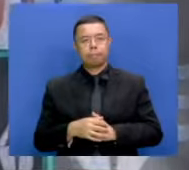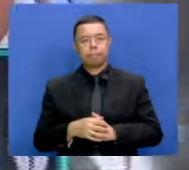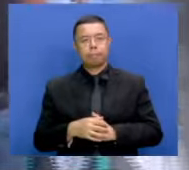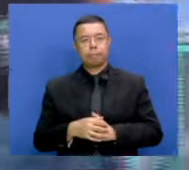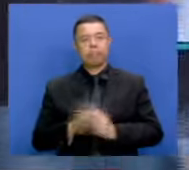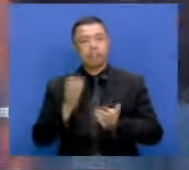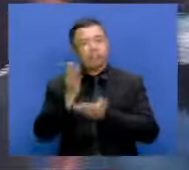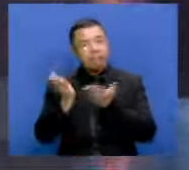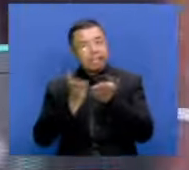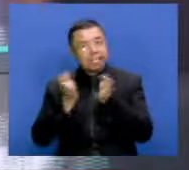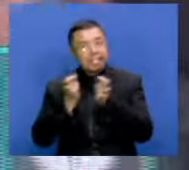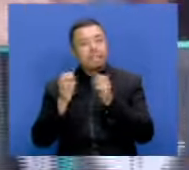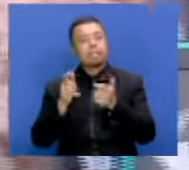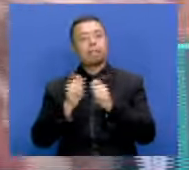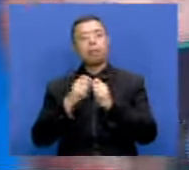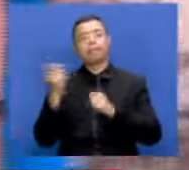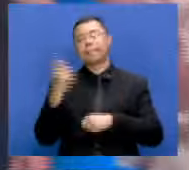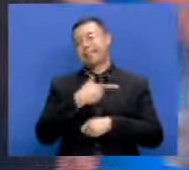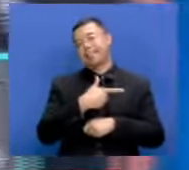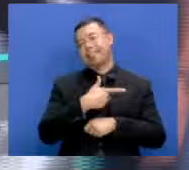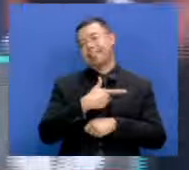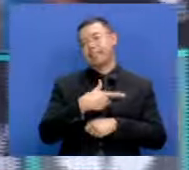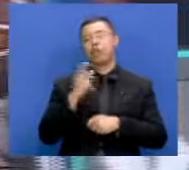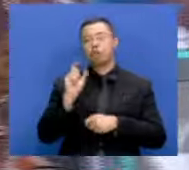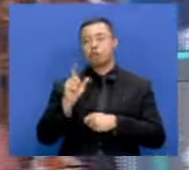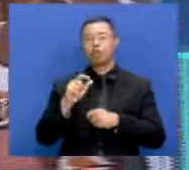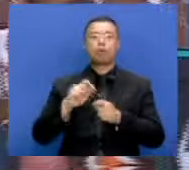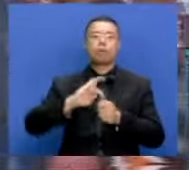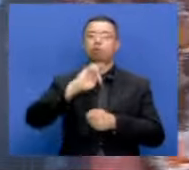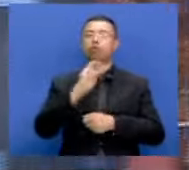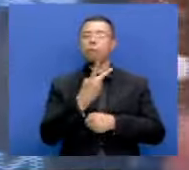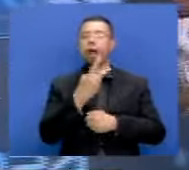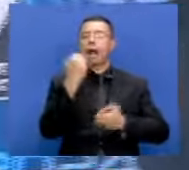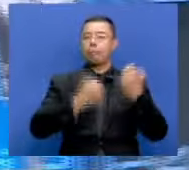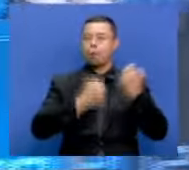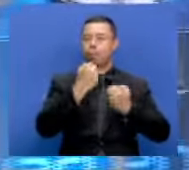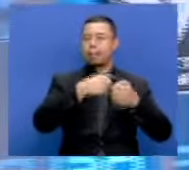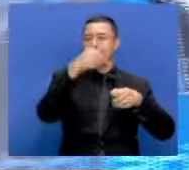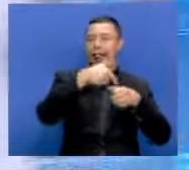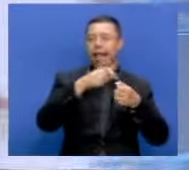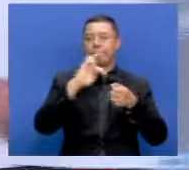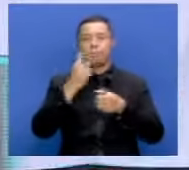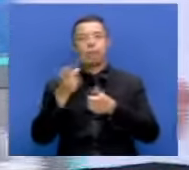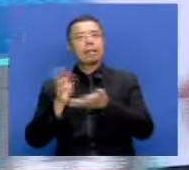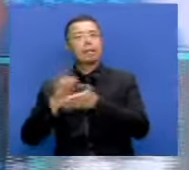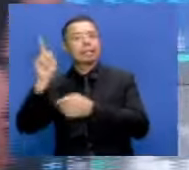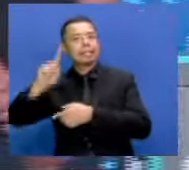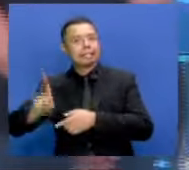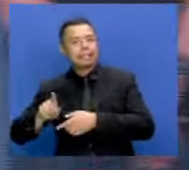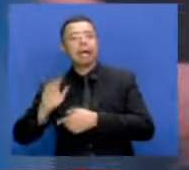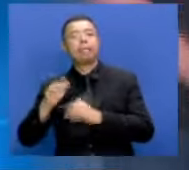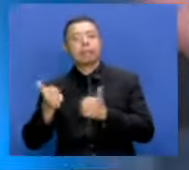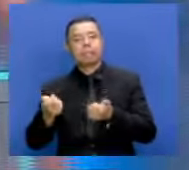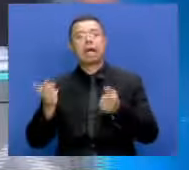Adanya fasilitas ini diharapkan akan mempercepat adopsi kendaraan listrik atau electronic vehicles atau EV di Indonesia yang akan